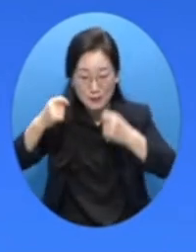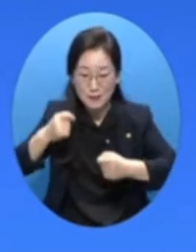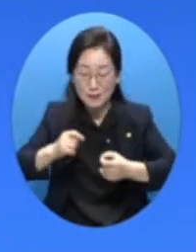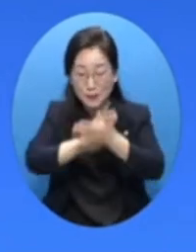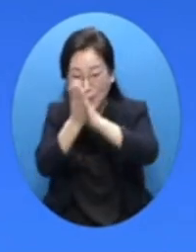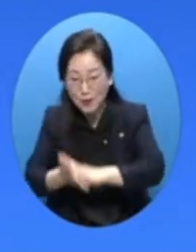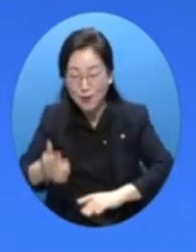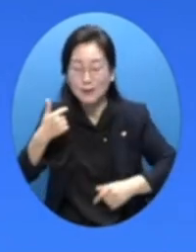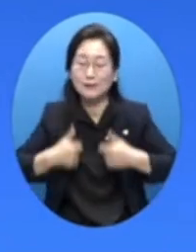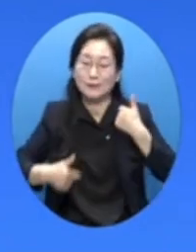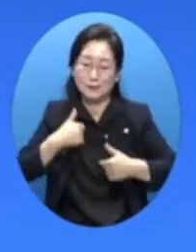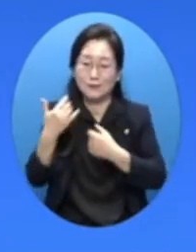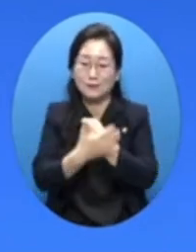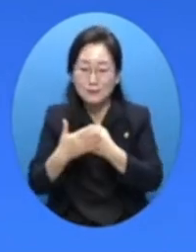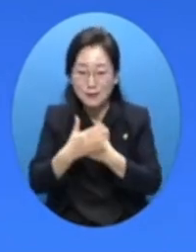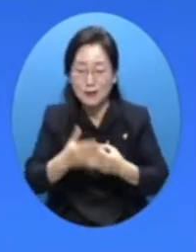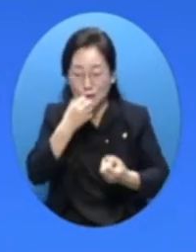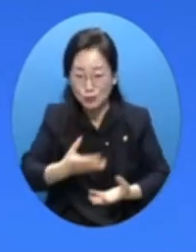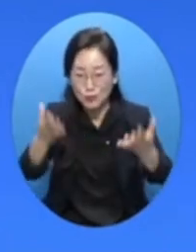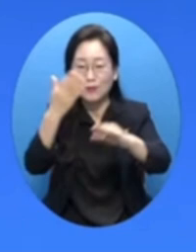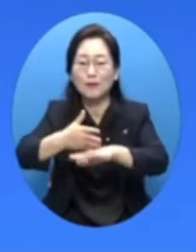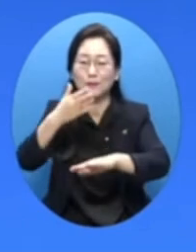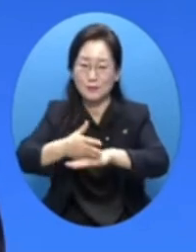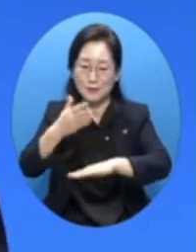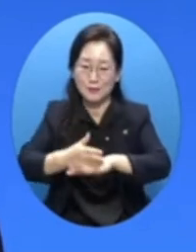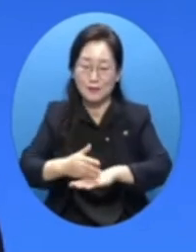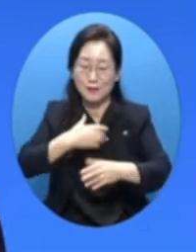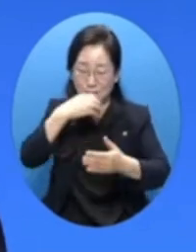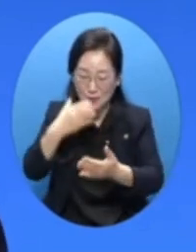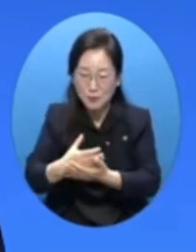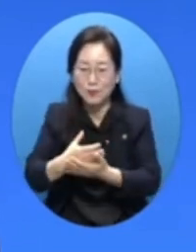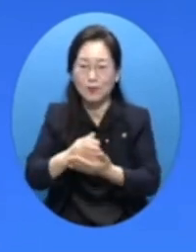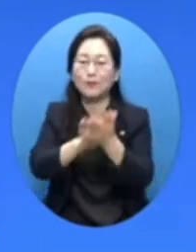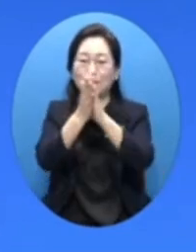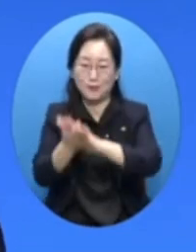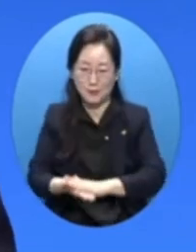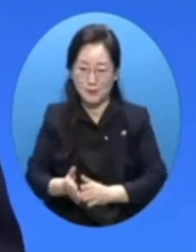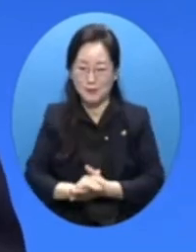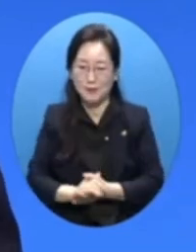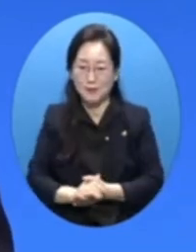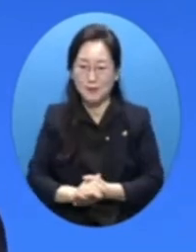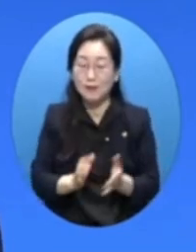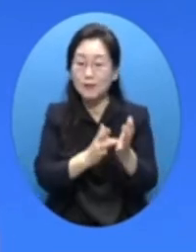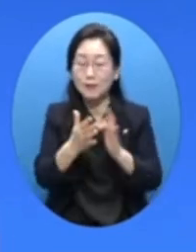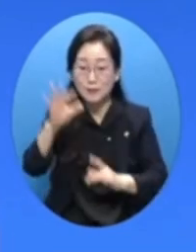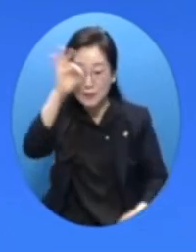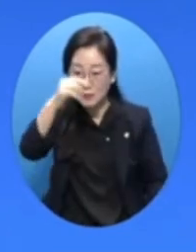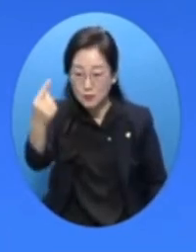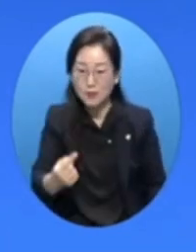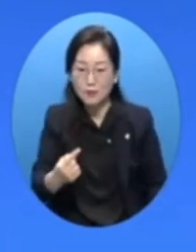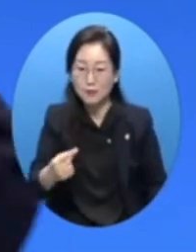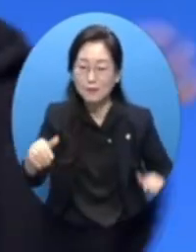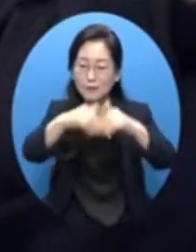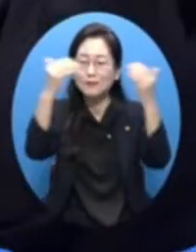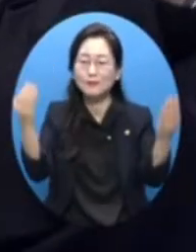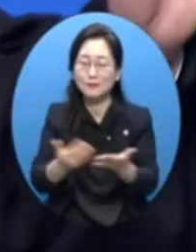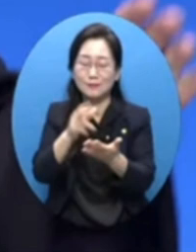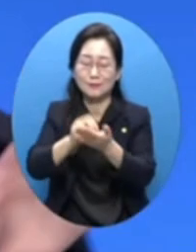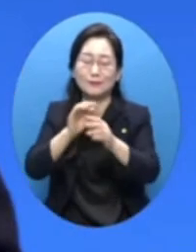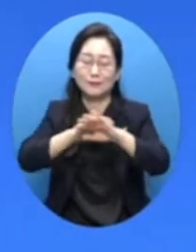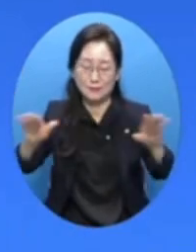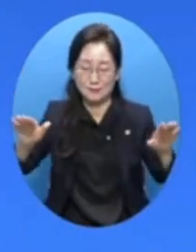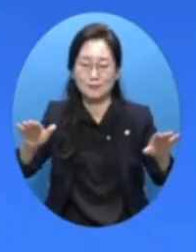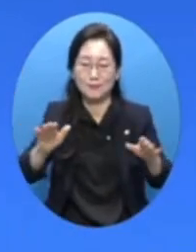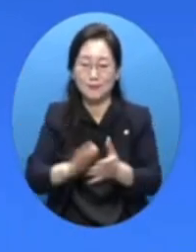자리가 되고 축복의 자리가 되고 감사의 자리가 되고 감격의 자리가 되는 것입니다. 예수님이 찾아오시면 모든 문제